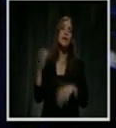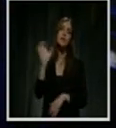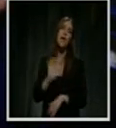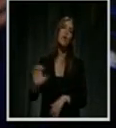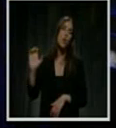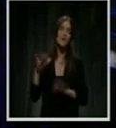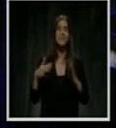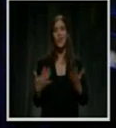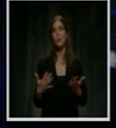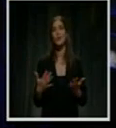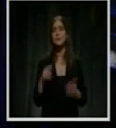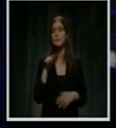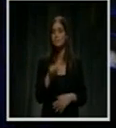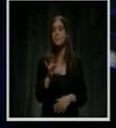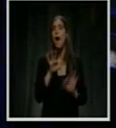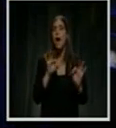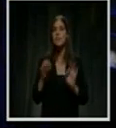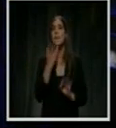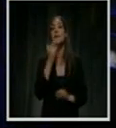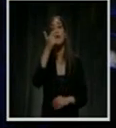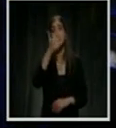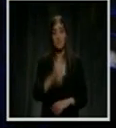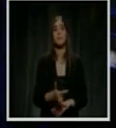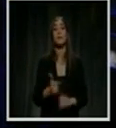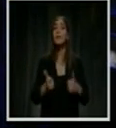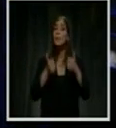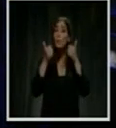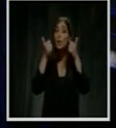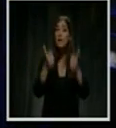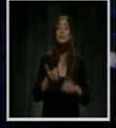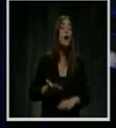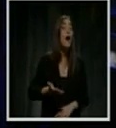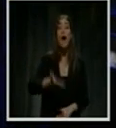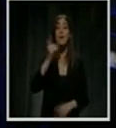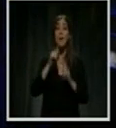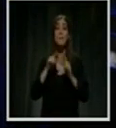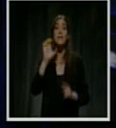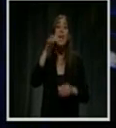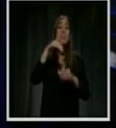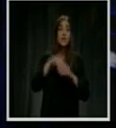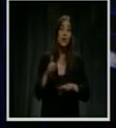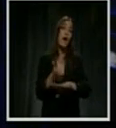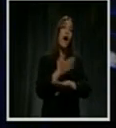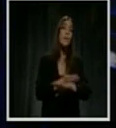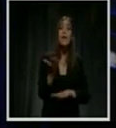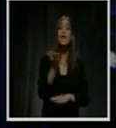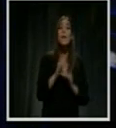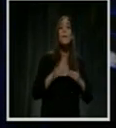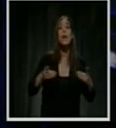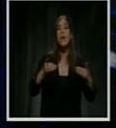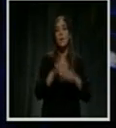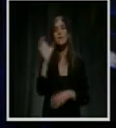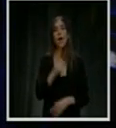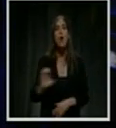ta' nhar is-Sibt hija għażla forsi importanti aktar minn kull elezzjoni oħra ta' qatt qabel tal-Parlament Ewropew. Għażla